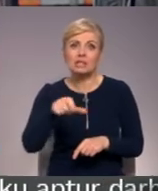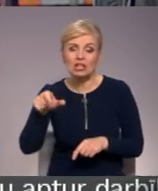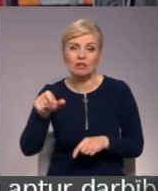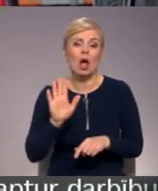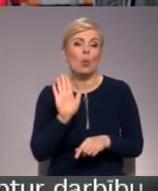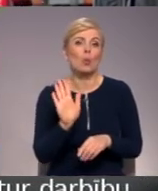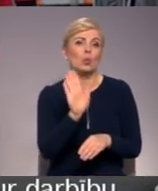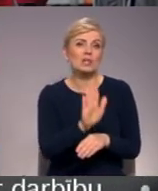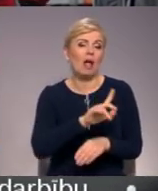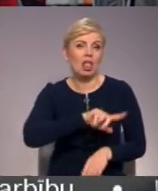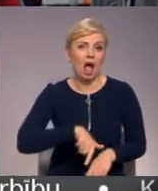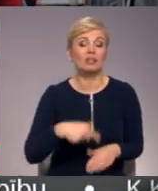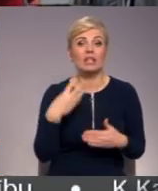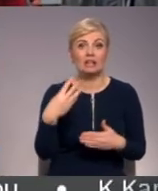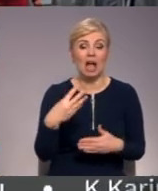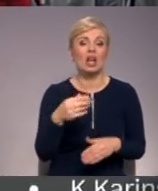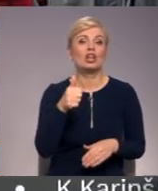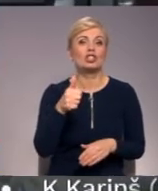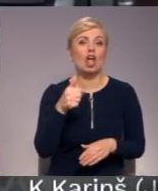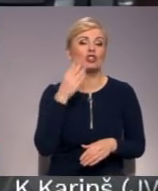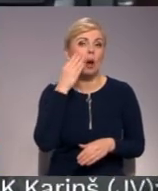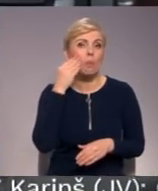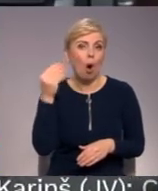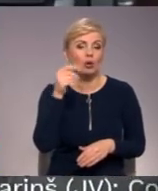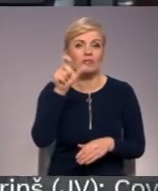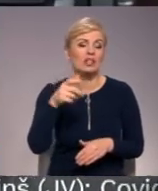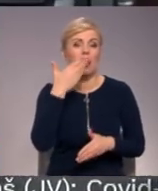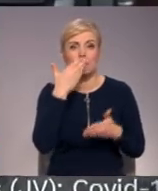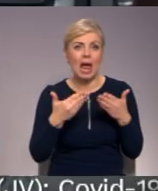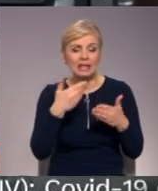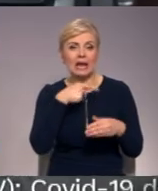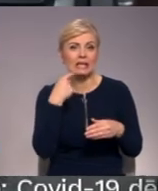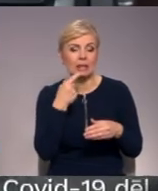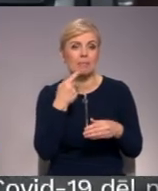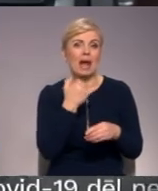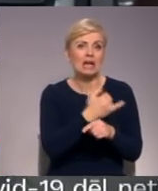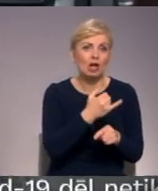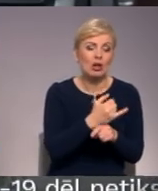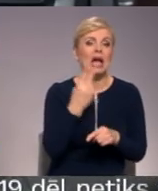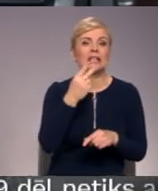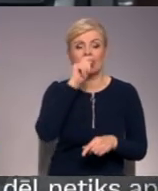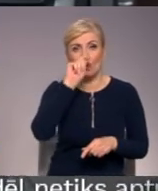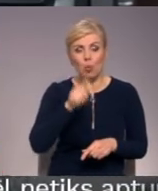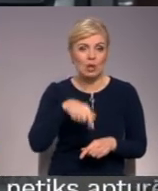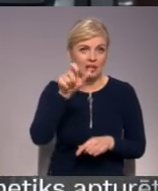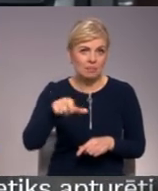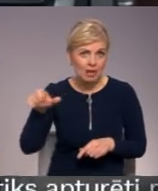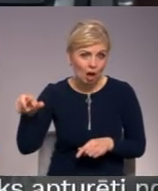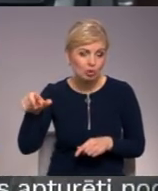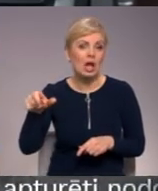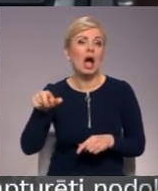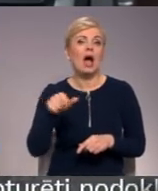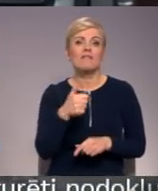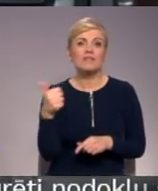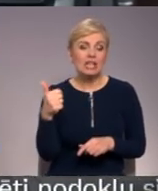Latviju 9. 6 Moldovas pilsoņi mēģināja ieceļot Latvijā, 2 Ukrainas pilsoņi mēģināja ieceļot.